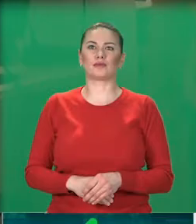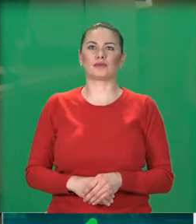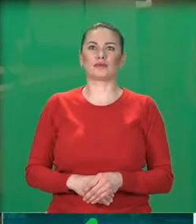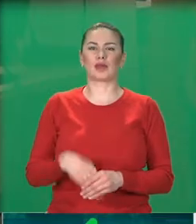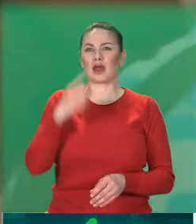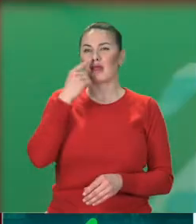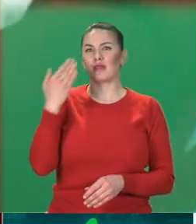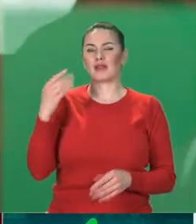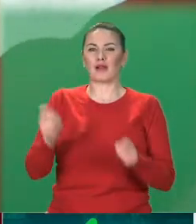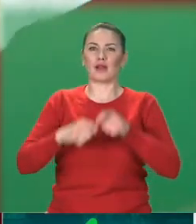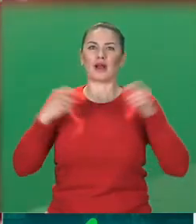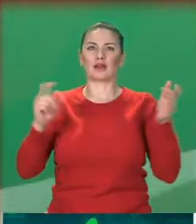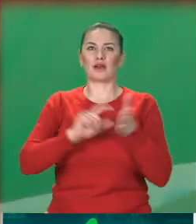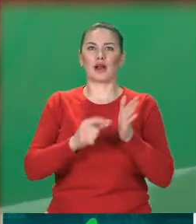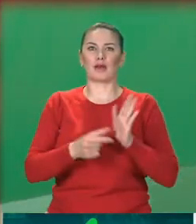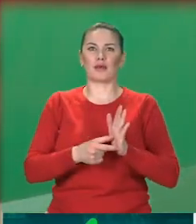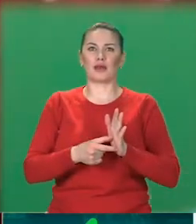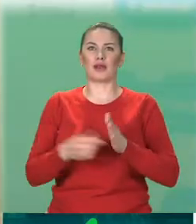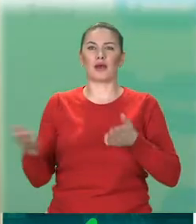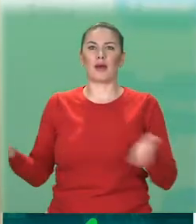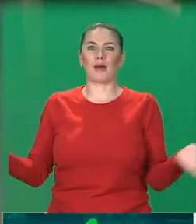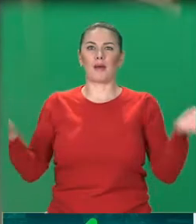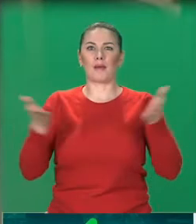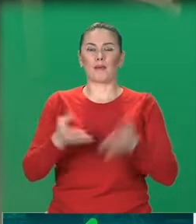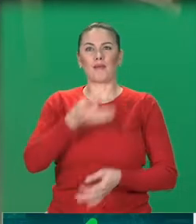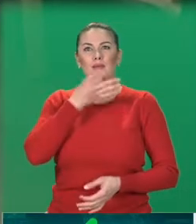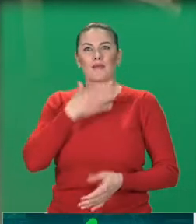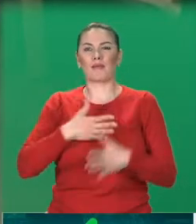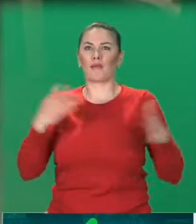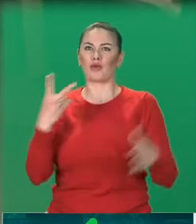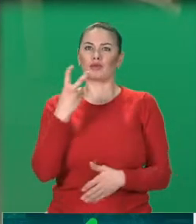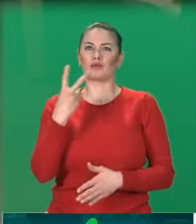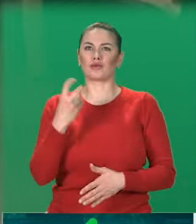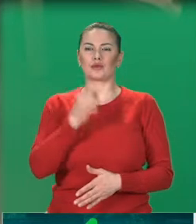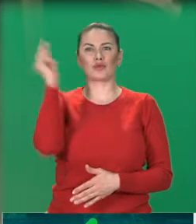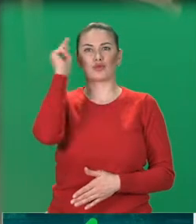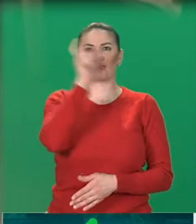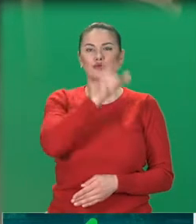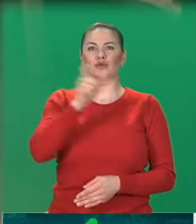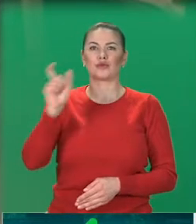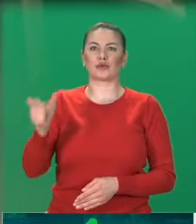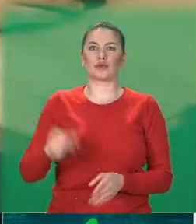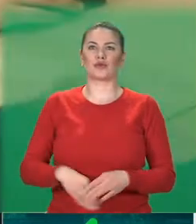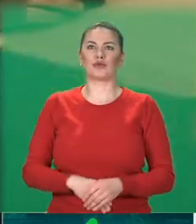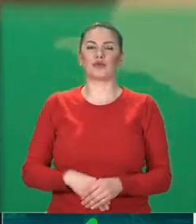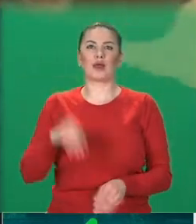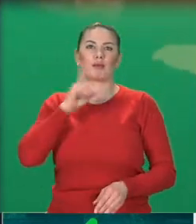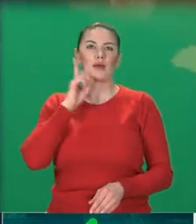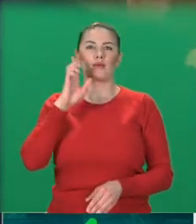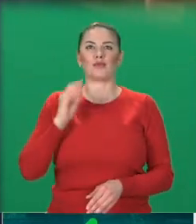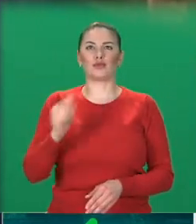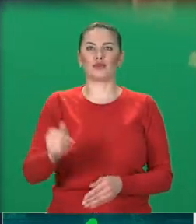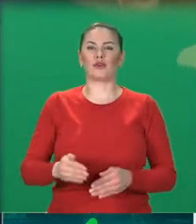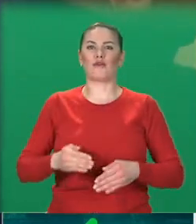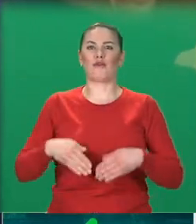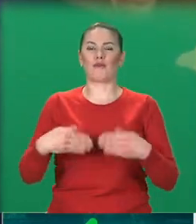по робототехнике уже привлекли более 200 учеников. Создать современные классы позволил проект инициативного бюджетирования. Молодежный бюджет